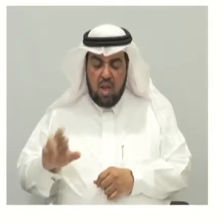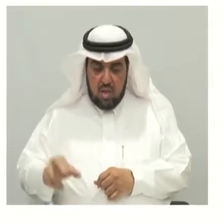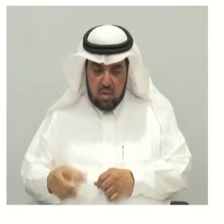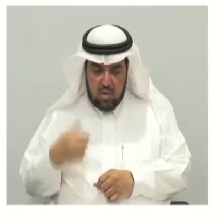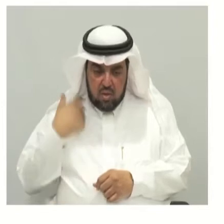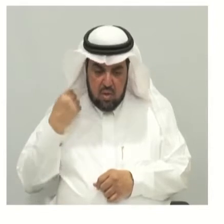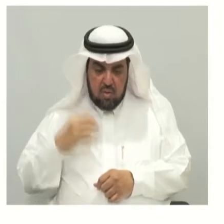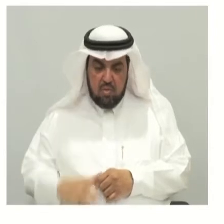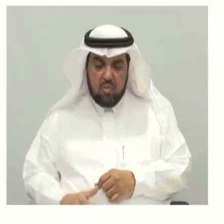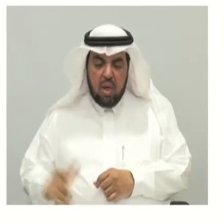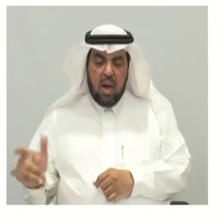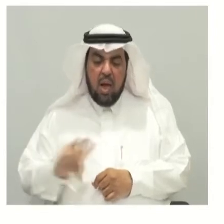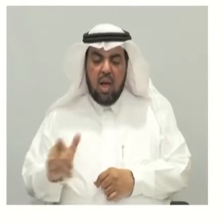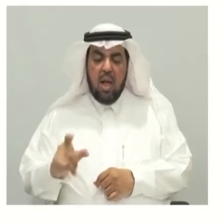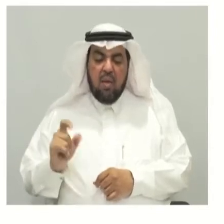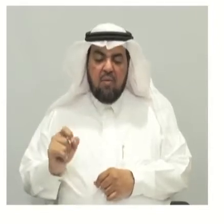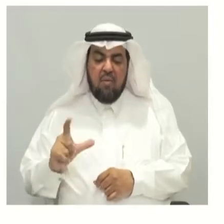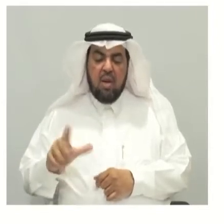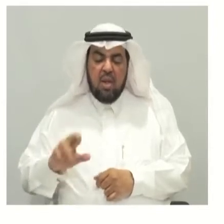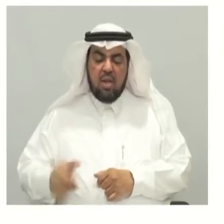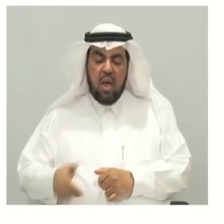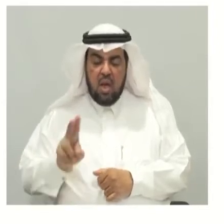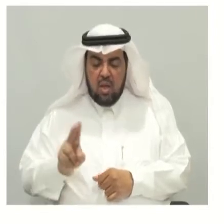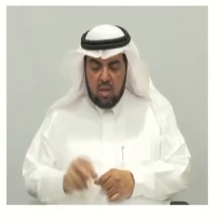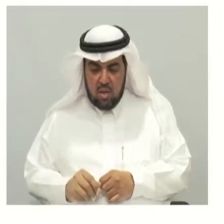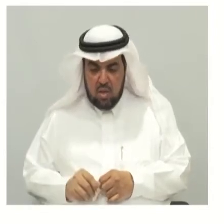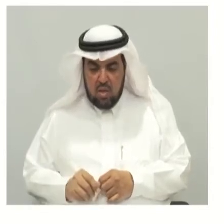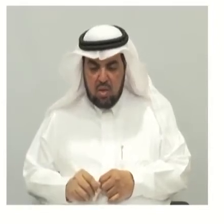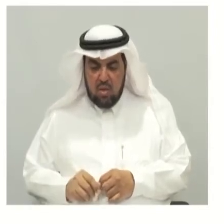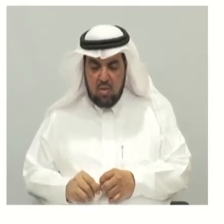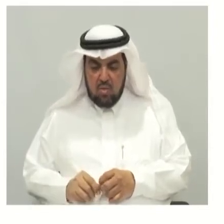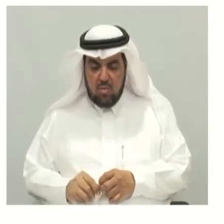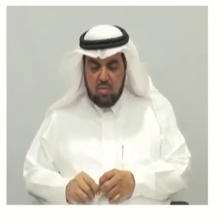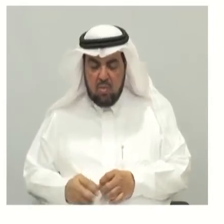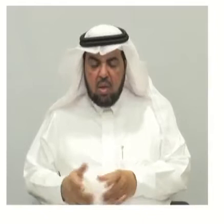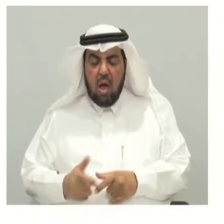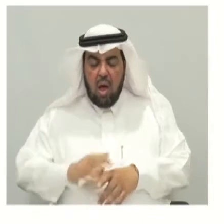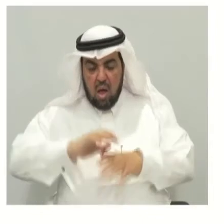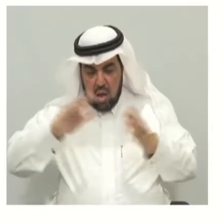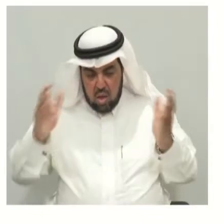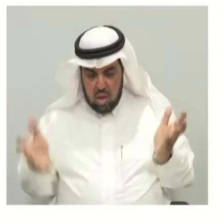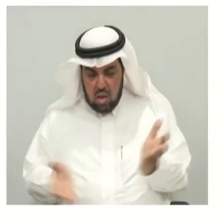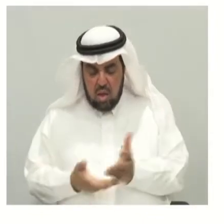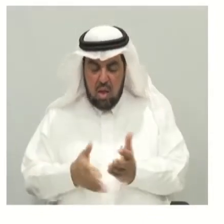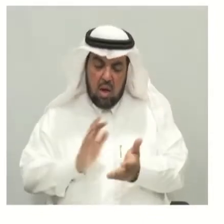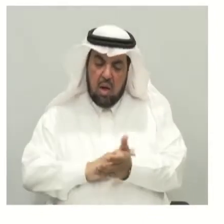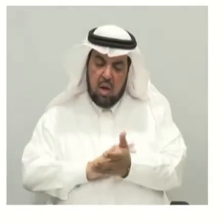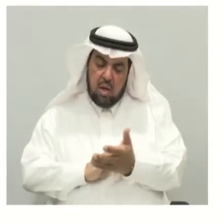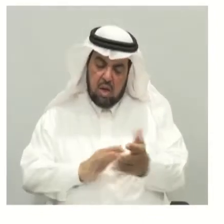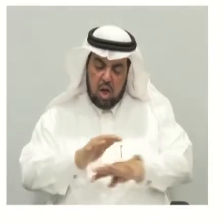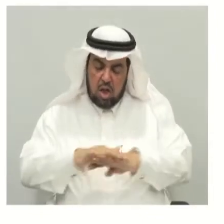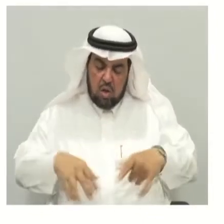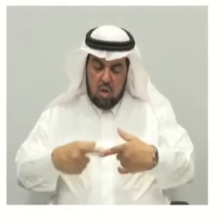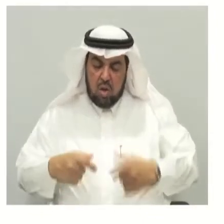فلورينيون، يعني لي أنهم لا فلزات. إذن أغلب ما هو موجود على يسار